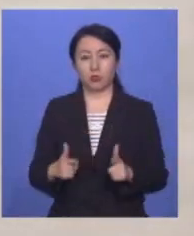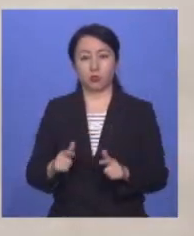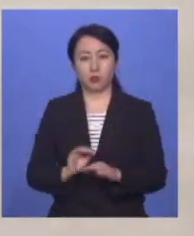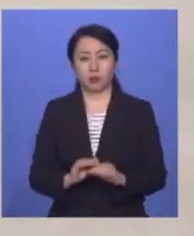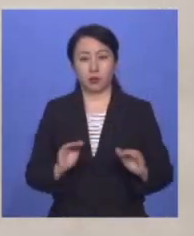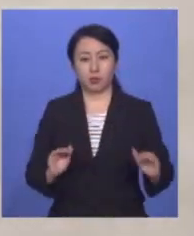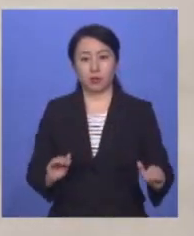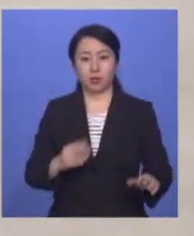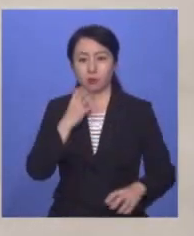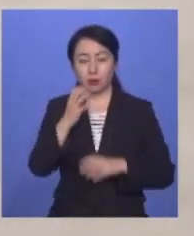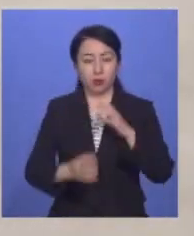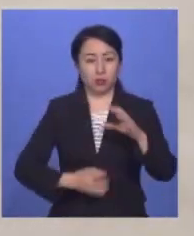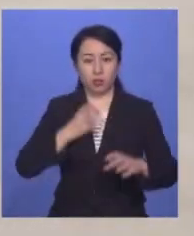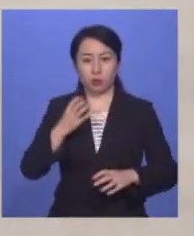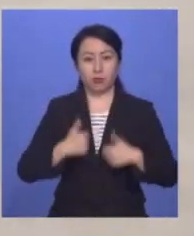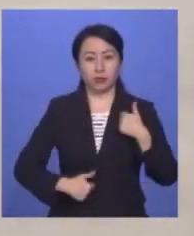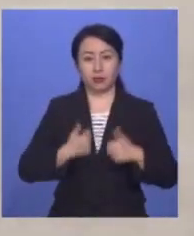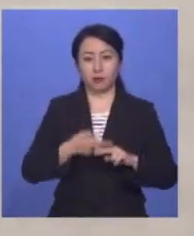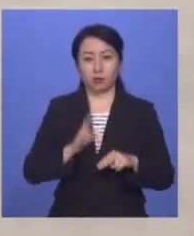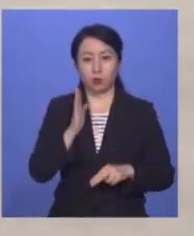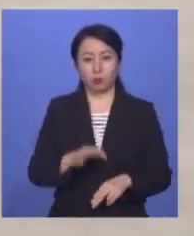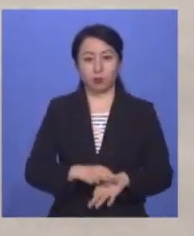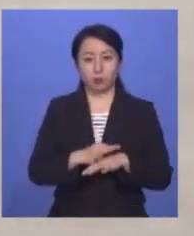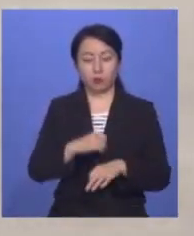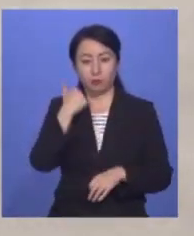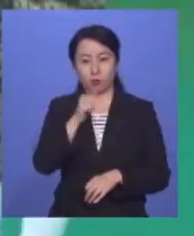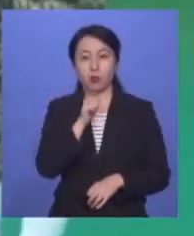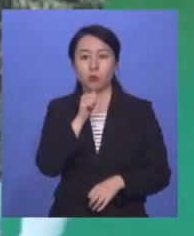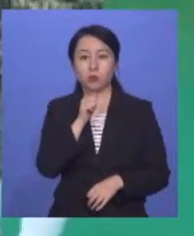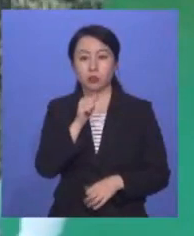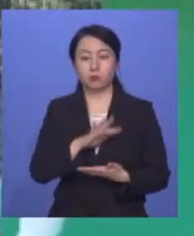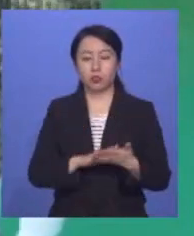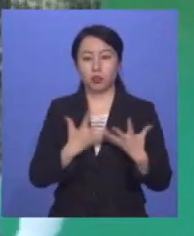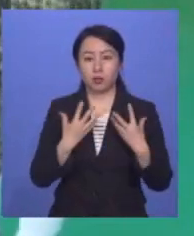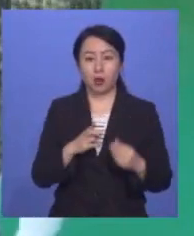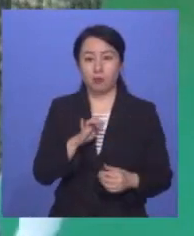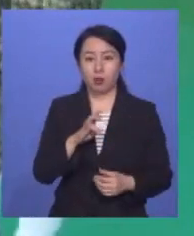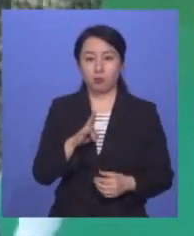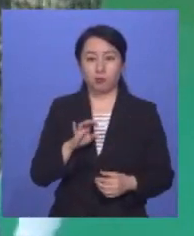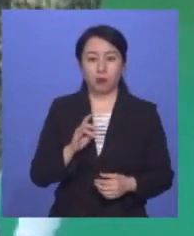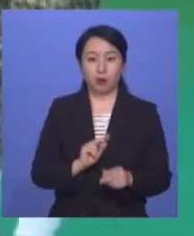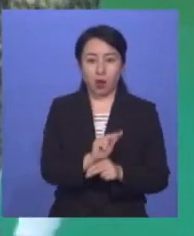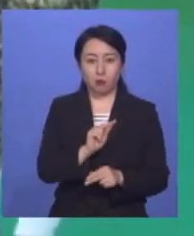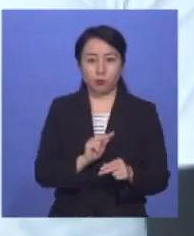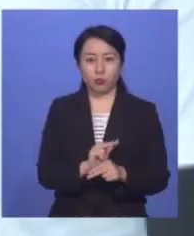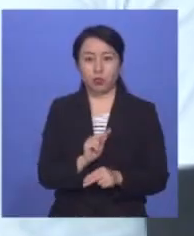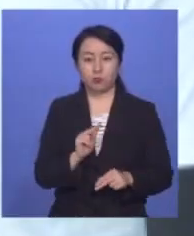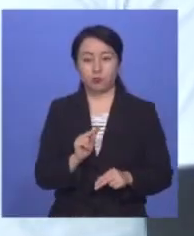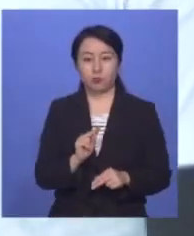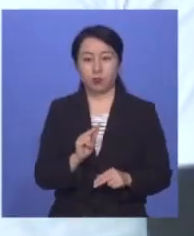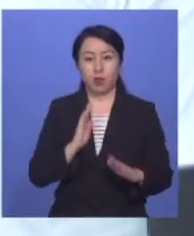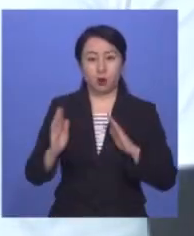детей на международные соревнования, которые будут проходить в городе Костанай. В течение дня Марлен Баранбаев обучает оперативников